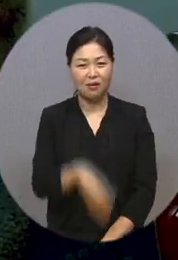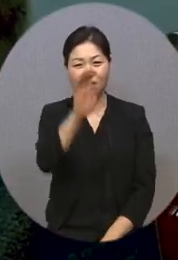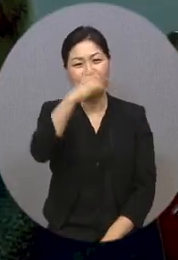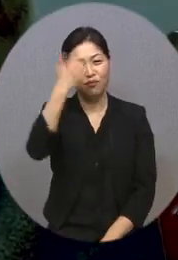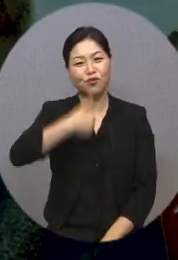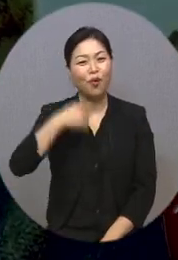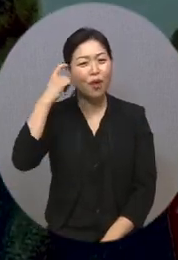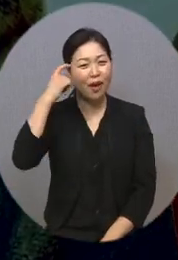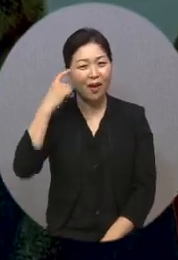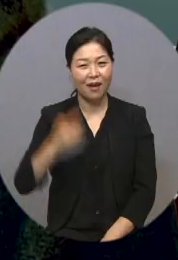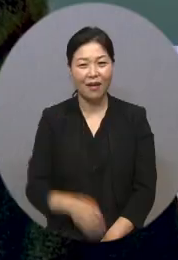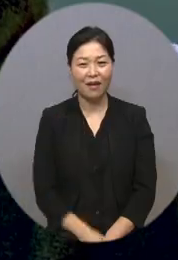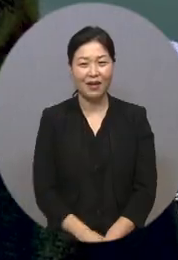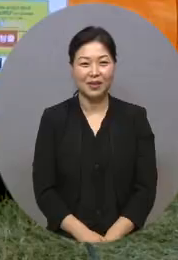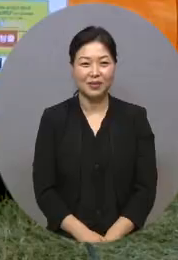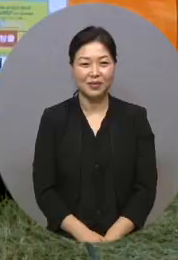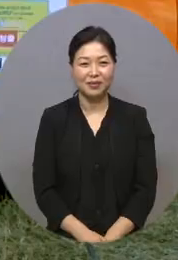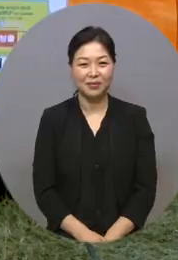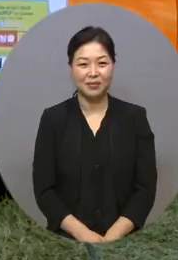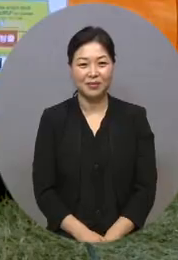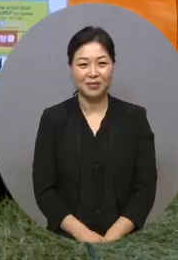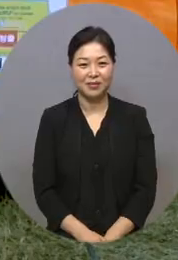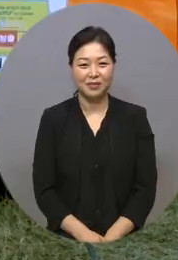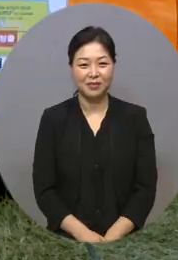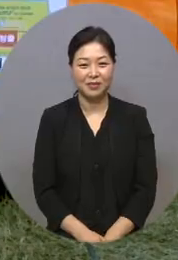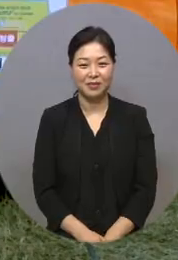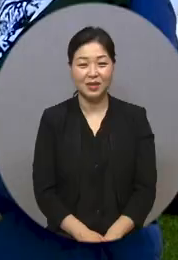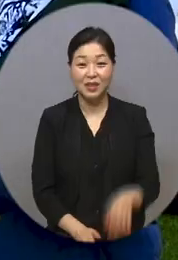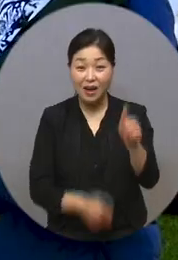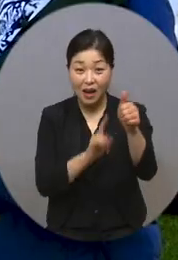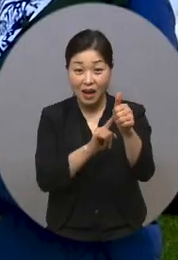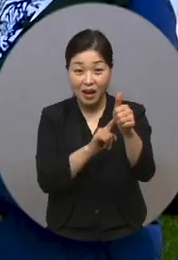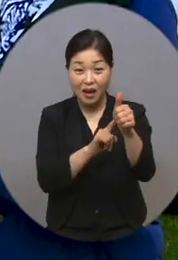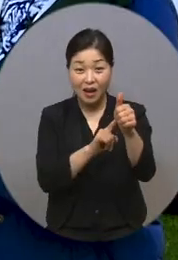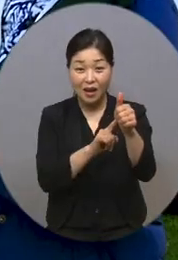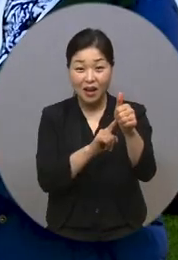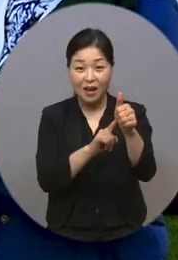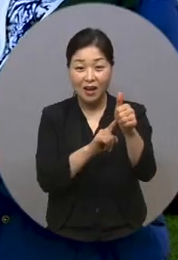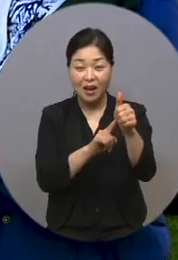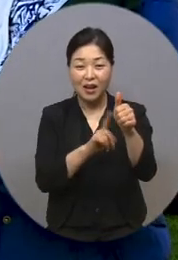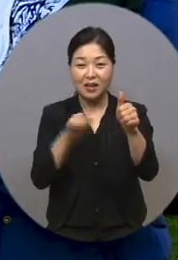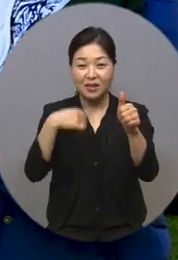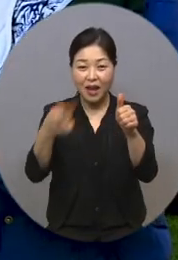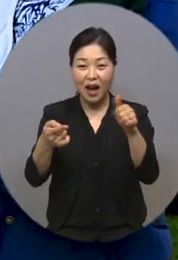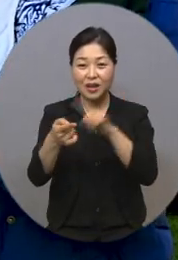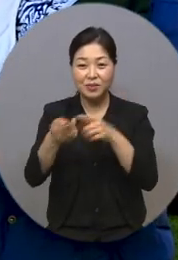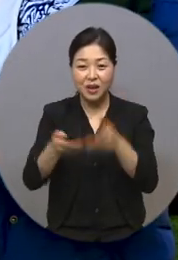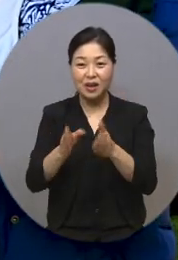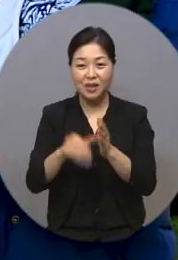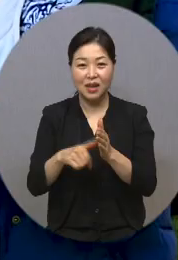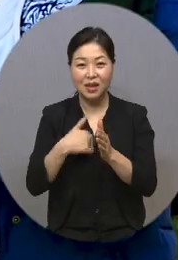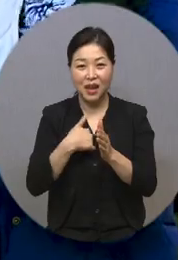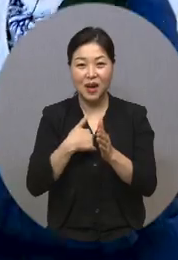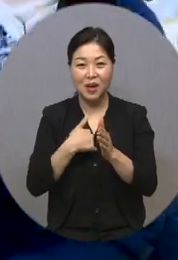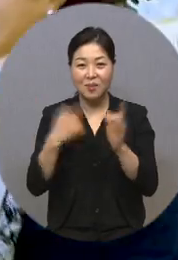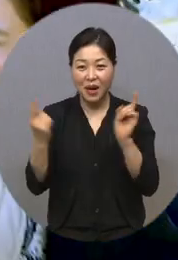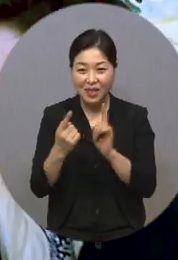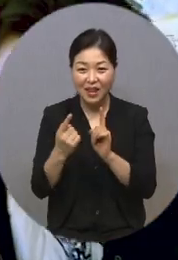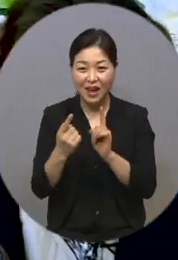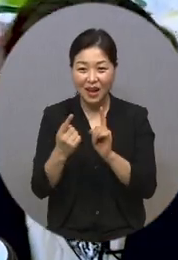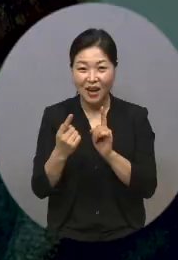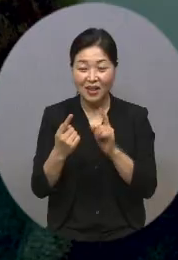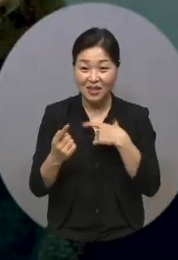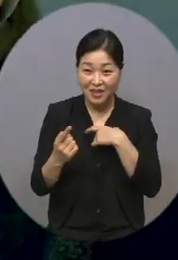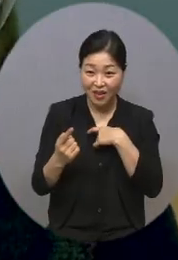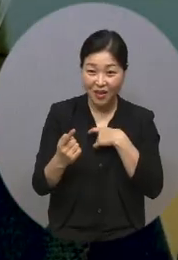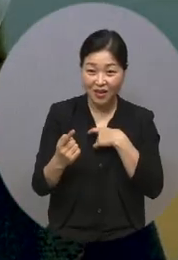소리를 했어. 아 그 신랑이요? 다음 생에 뭐 안 만난다고 그러는데 또 만나야 되겠는데? 아